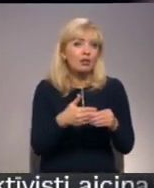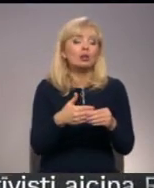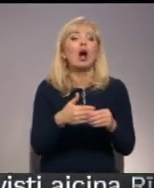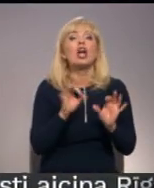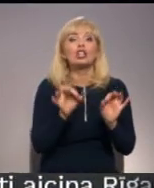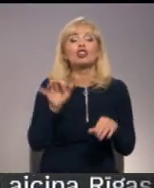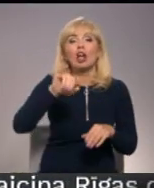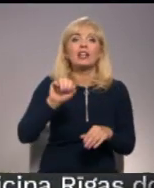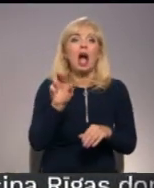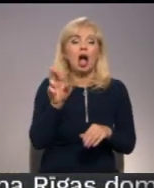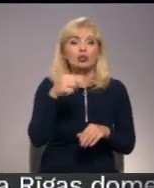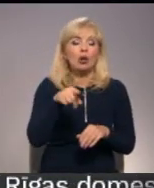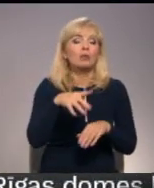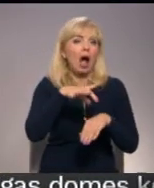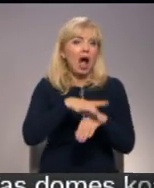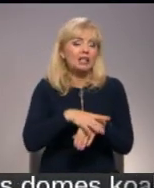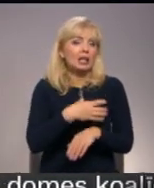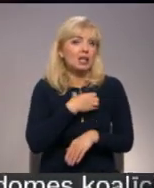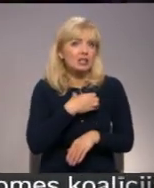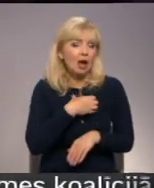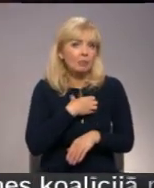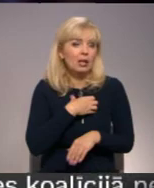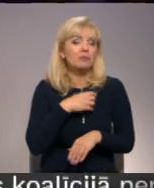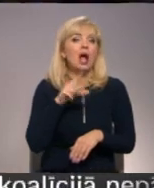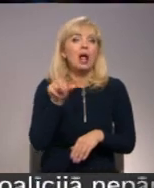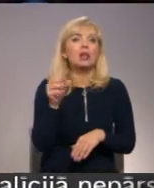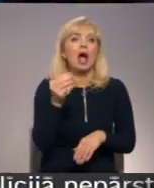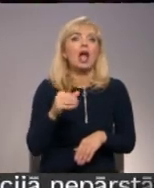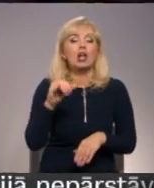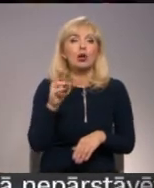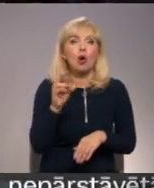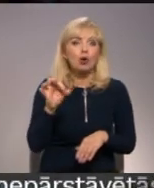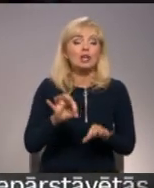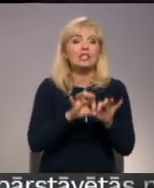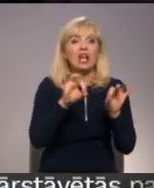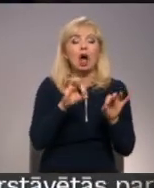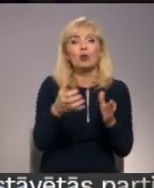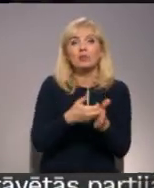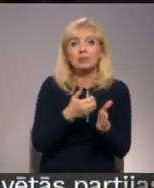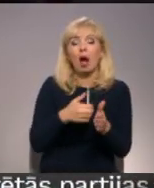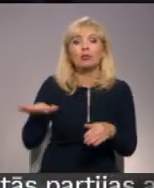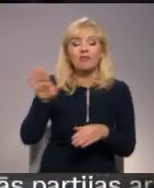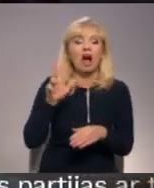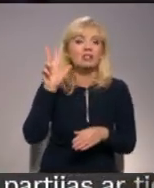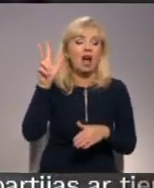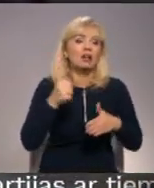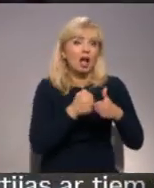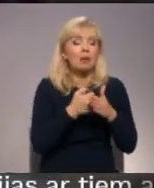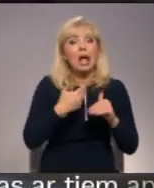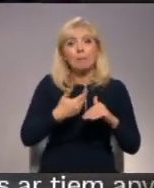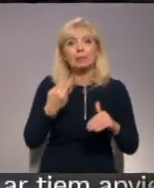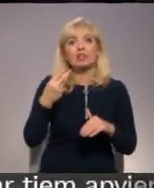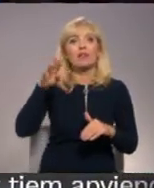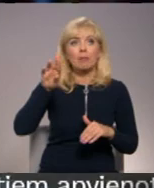Jānim Jansonam atklātā slimība mielolaikozija basinsvēzis. Sākumā izmantots valsts garantētais atbalsts, bet pirms